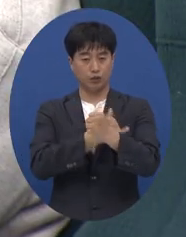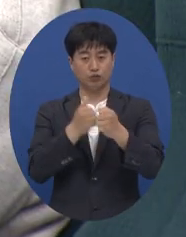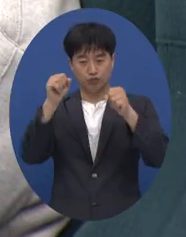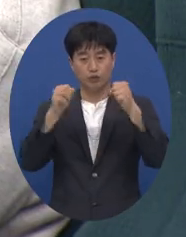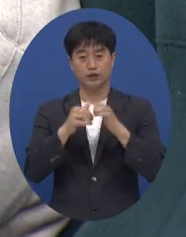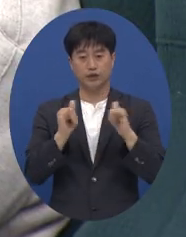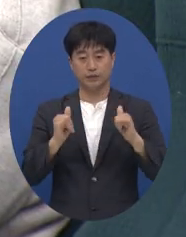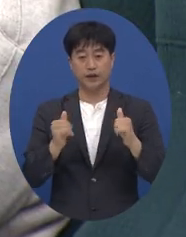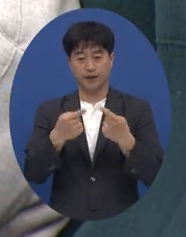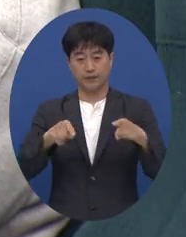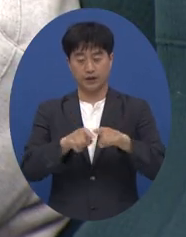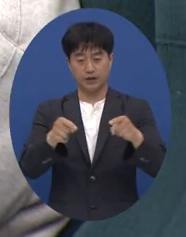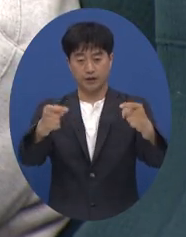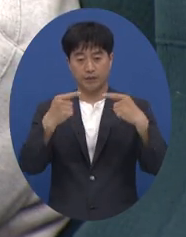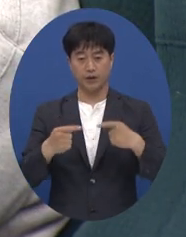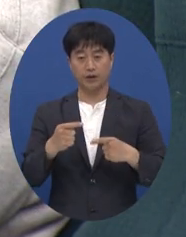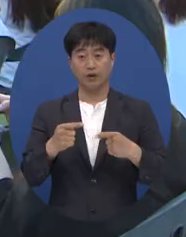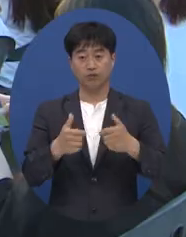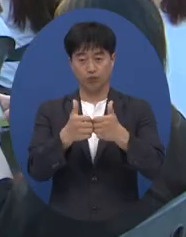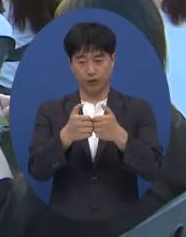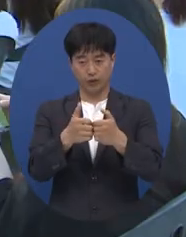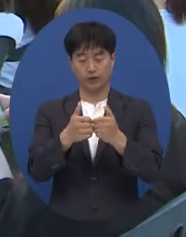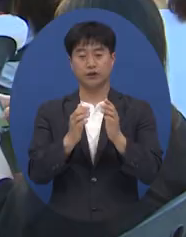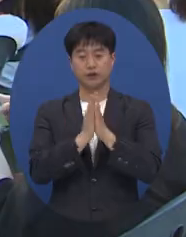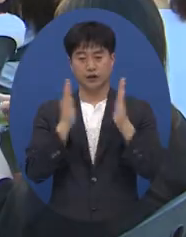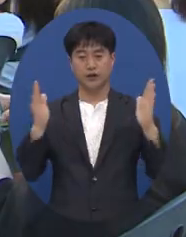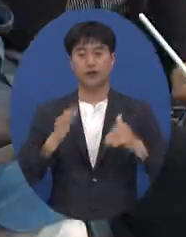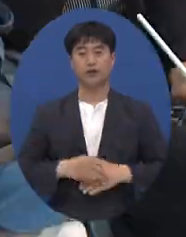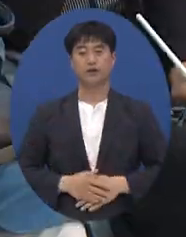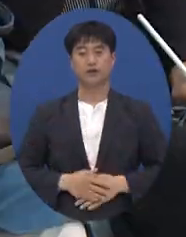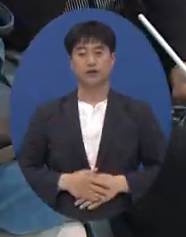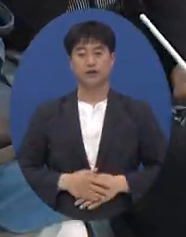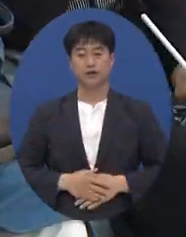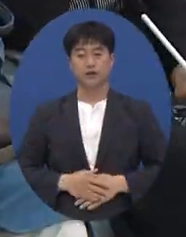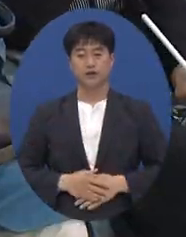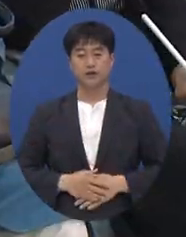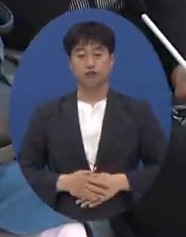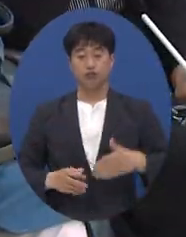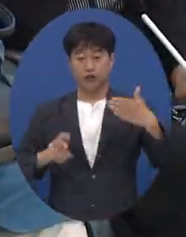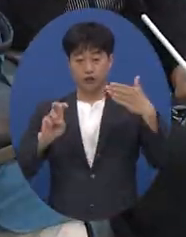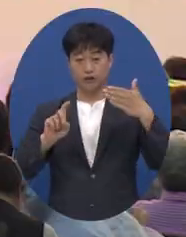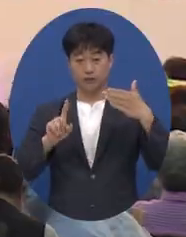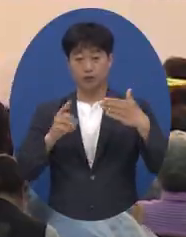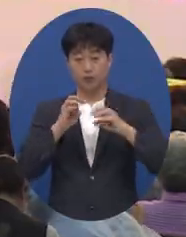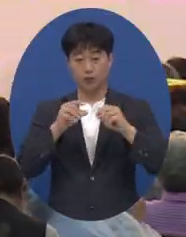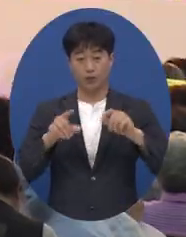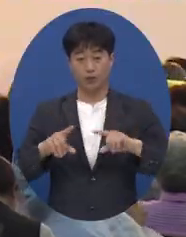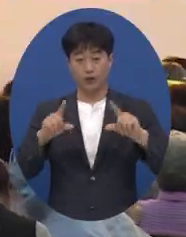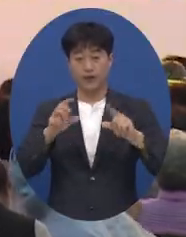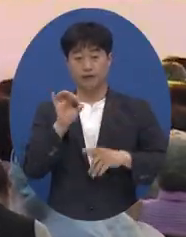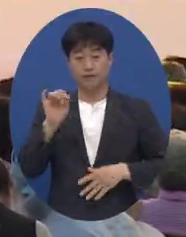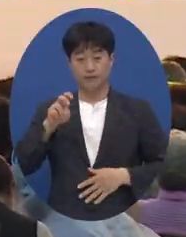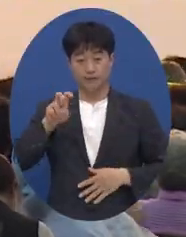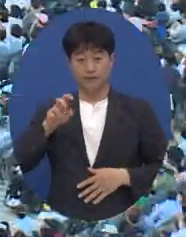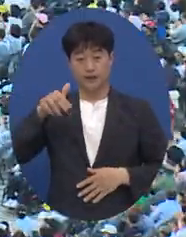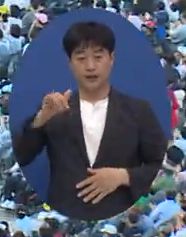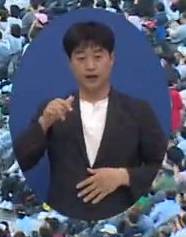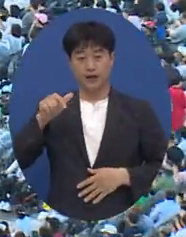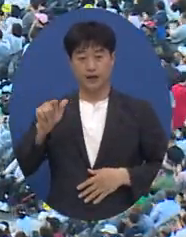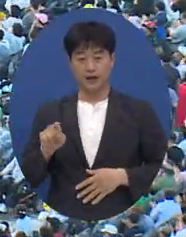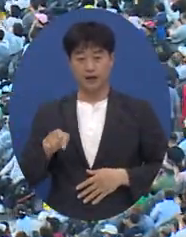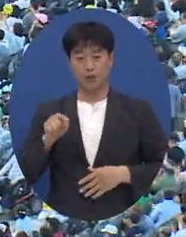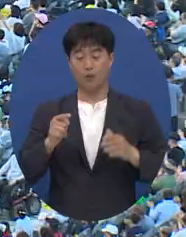포럼, 즉 학술 대회가 열리고요. 내달 21일 토요일 파주 임진각 평화누리 야외